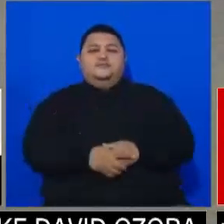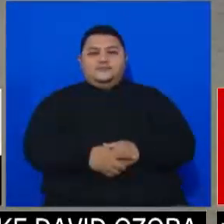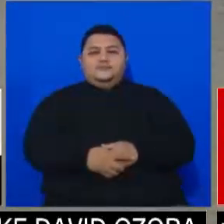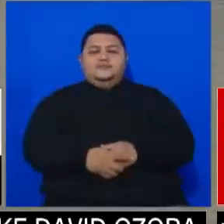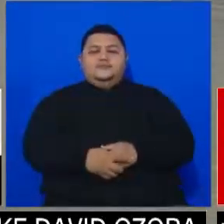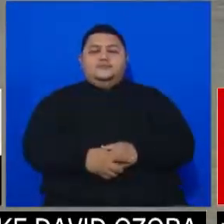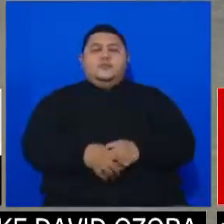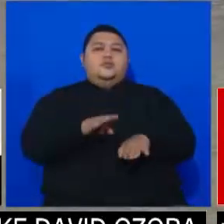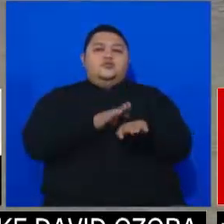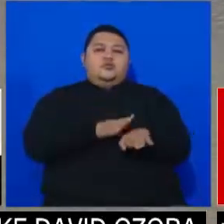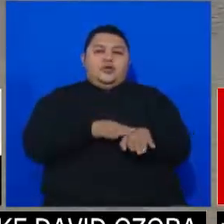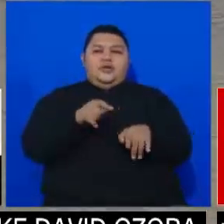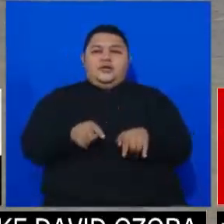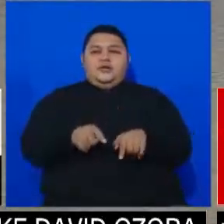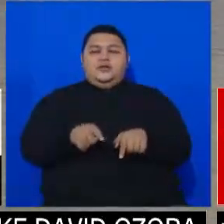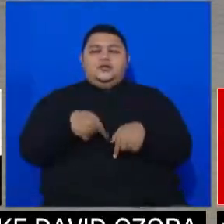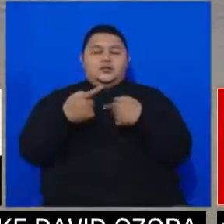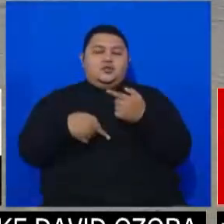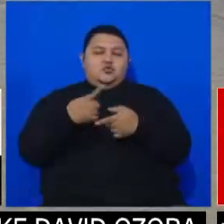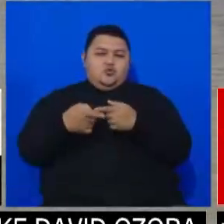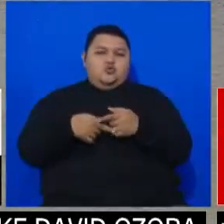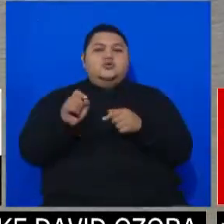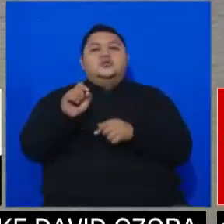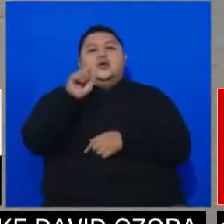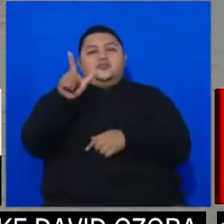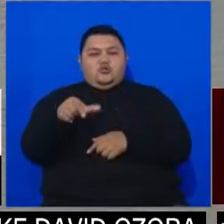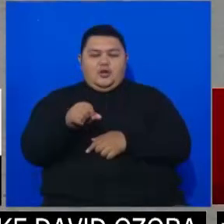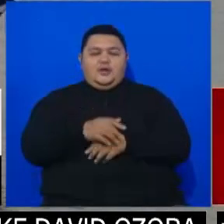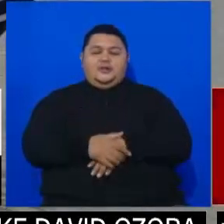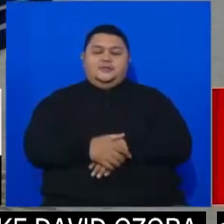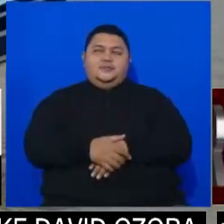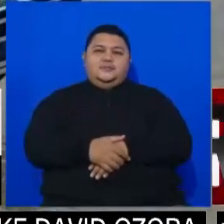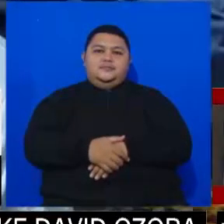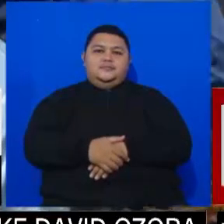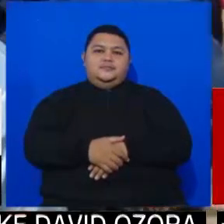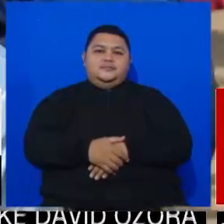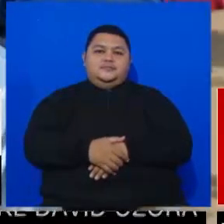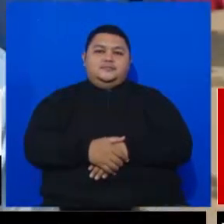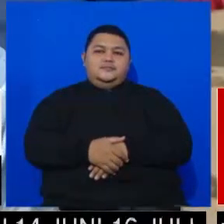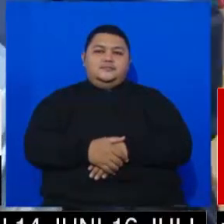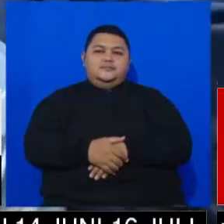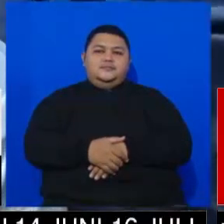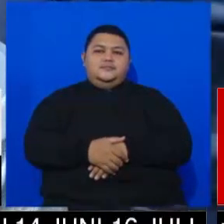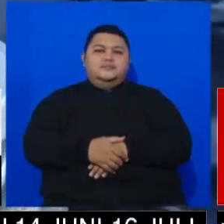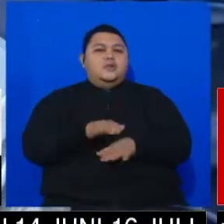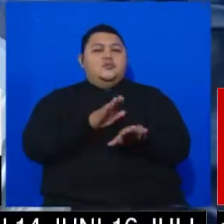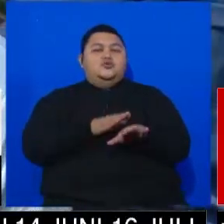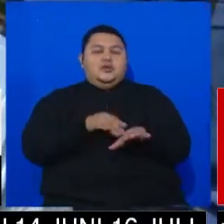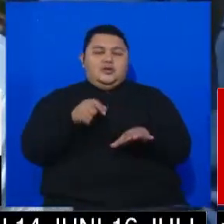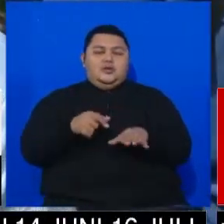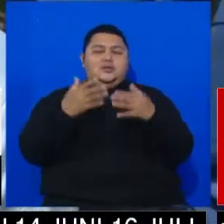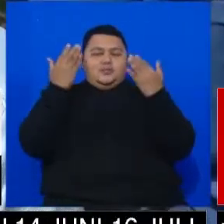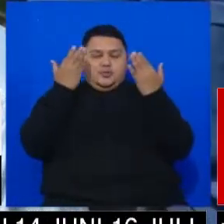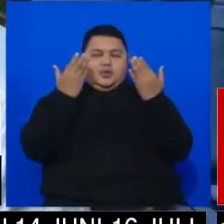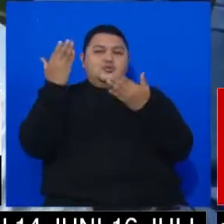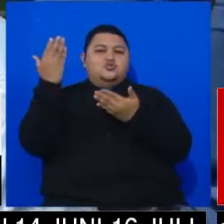Tradisi longkangan digelar setiap bulan Sela pada Penanggalan Jawa. Salah satu bentuk syukur dari